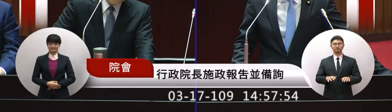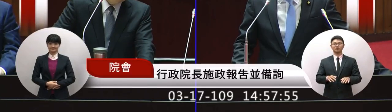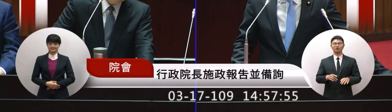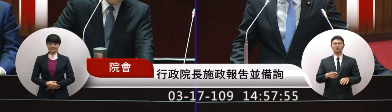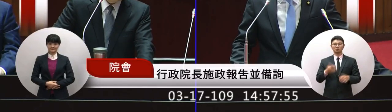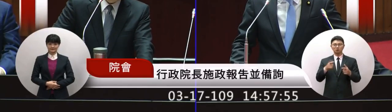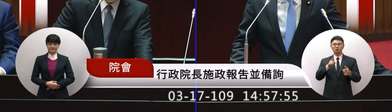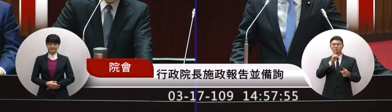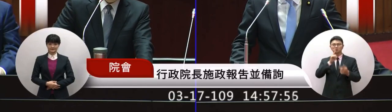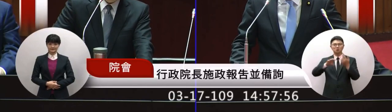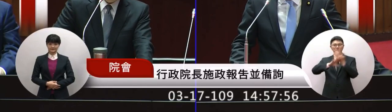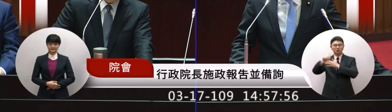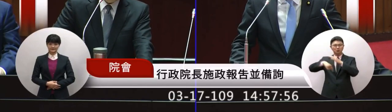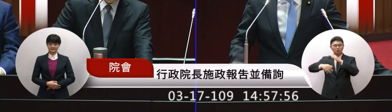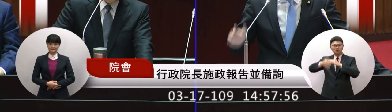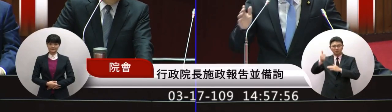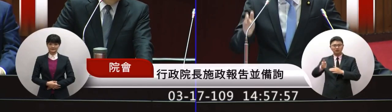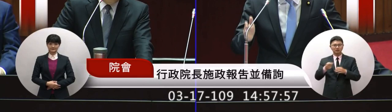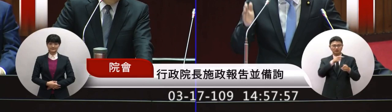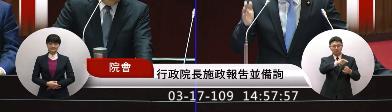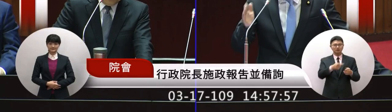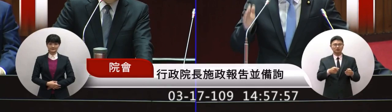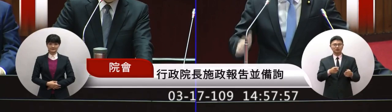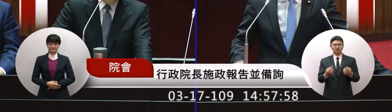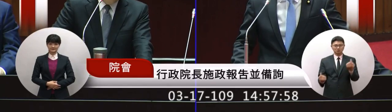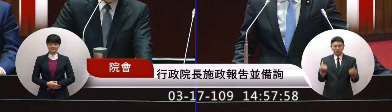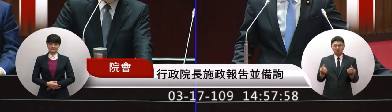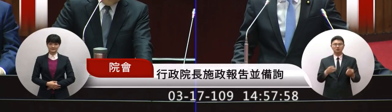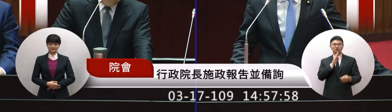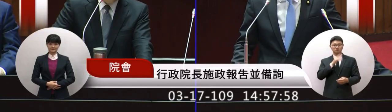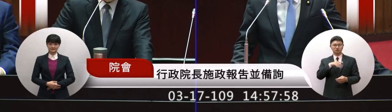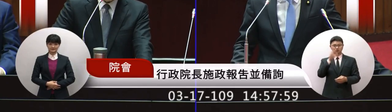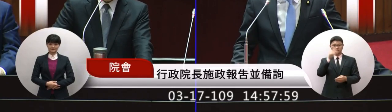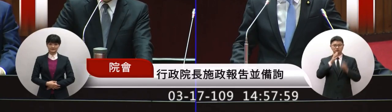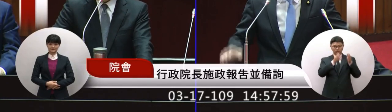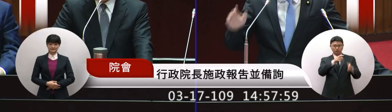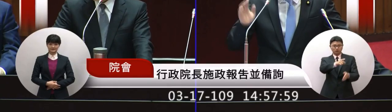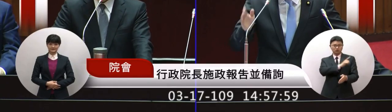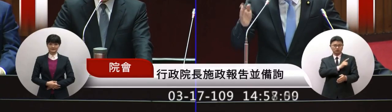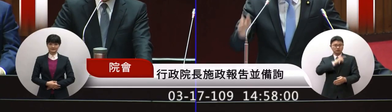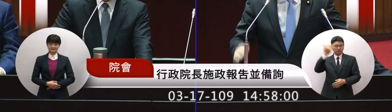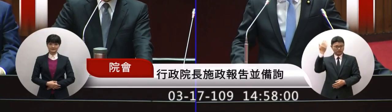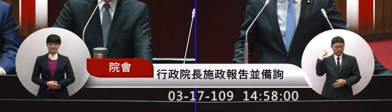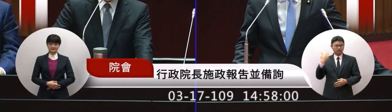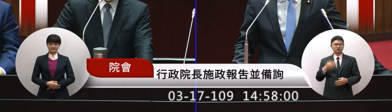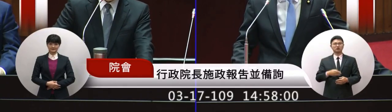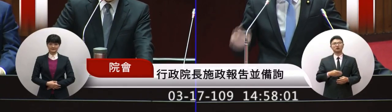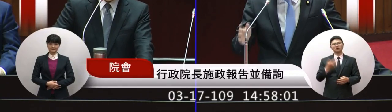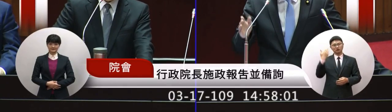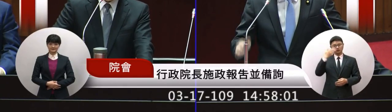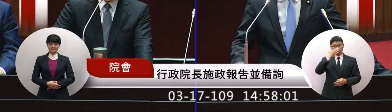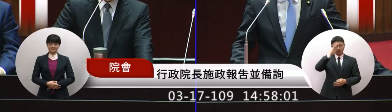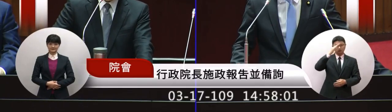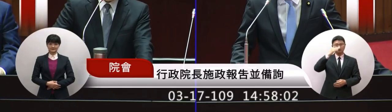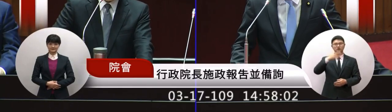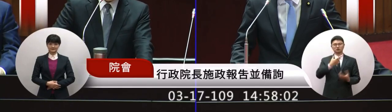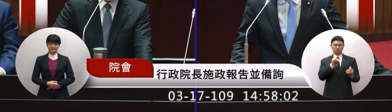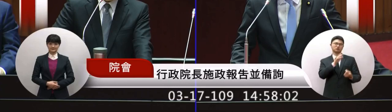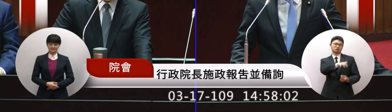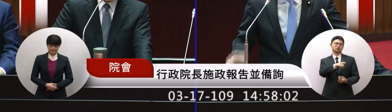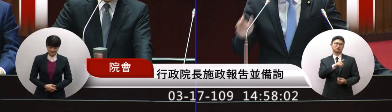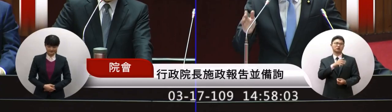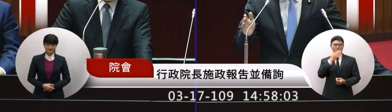其他院长的成绩来跟您比较，是拿您第一任院长的成绩来跟您比较。赢也是苏贞昌，输也是苏贞